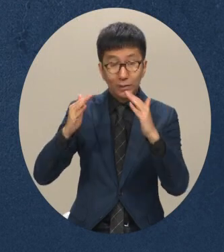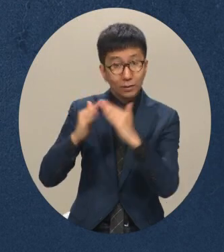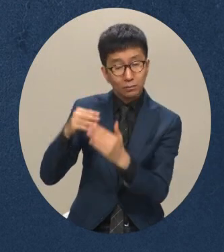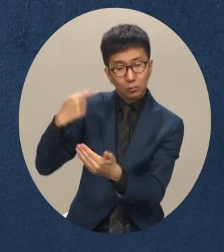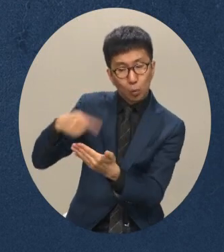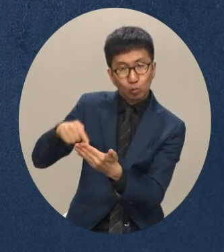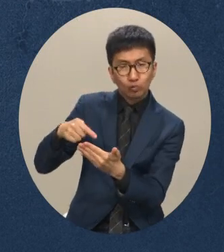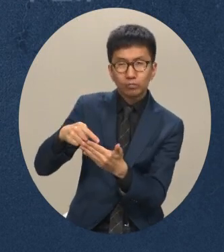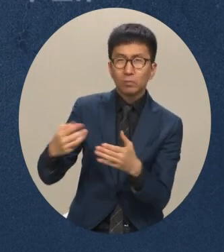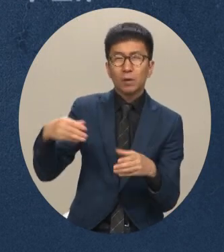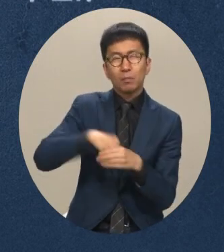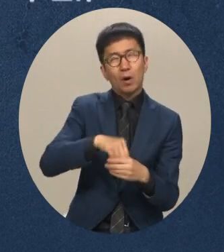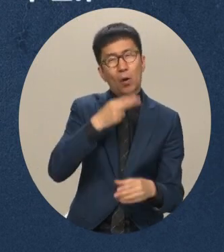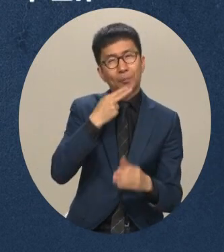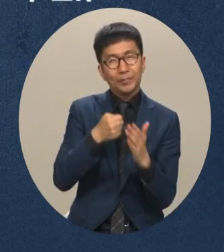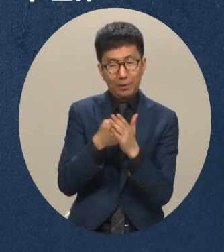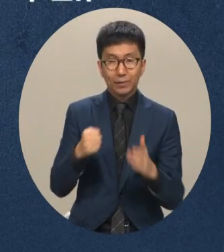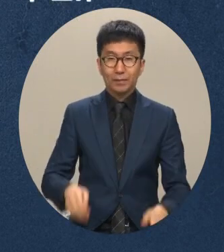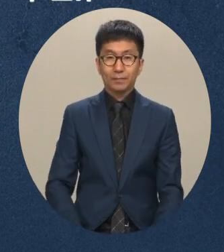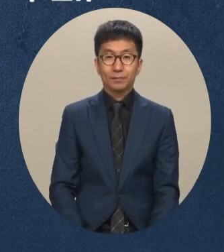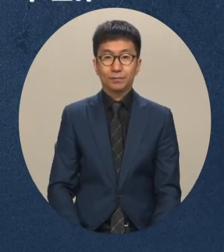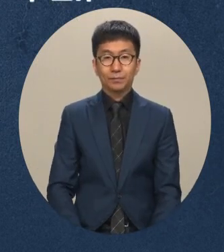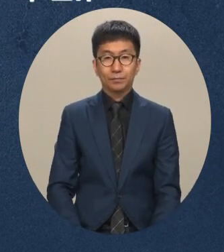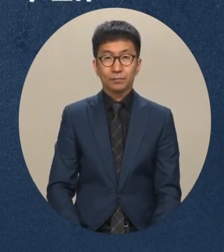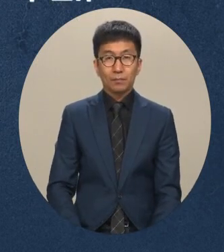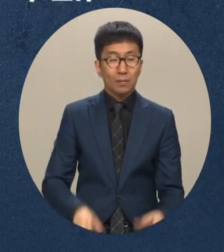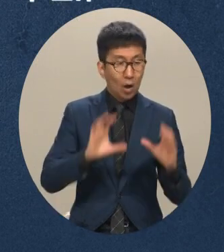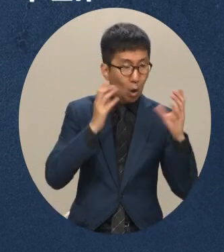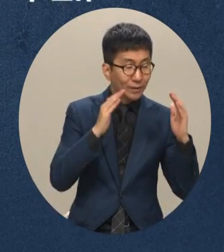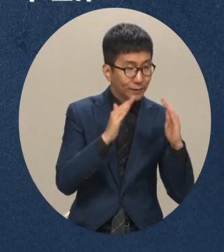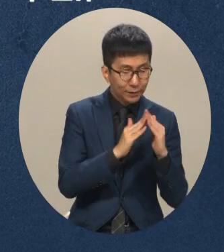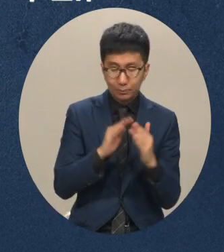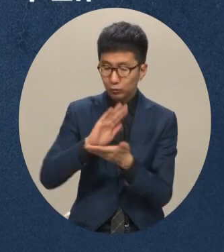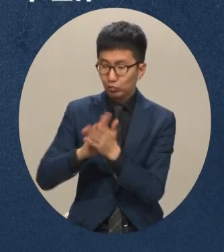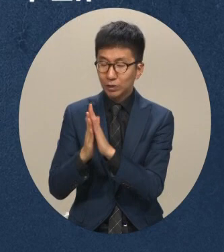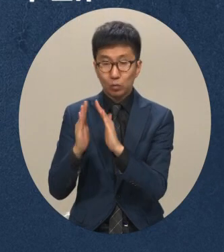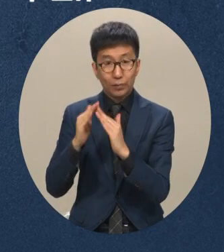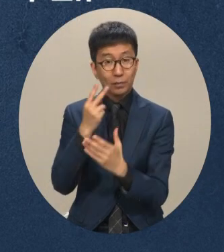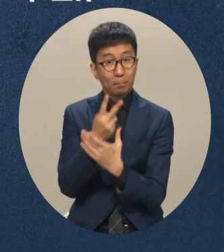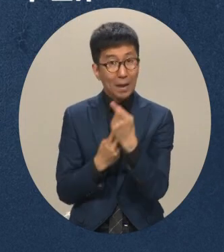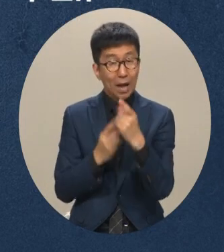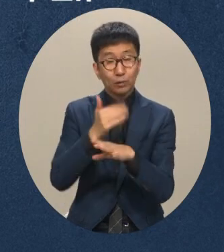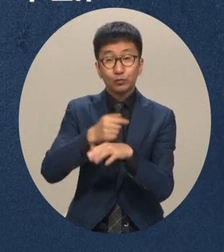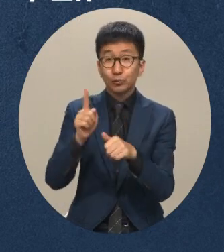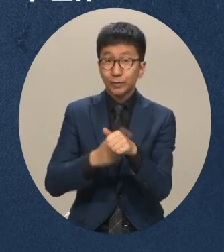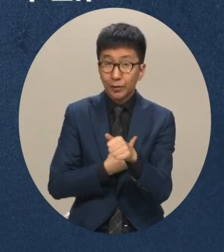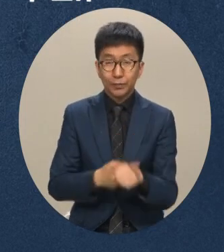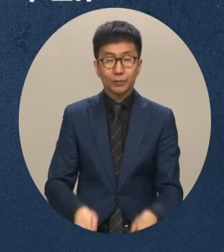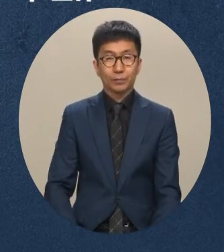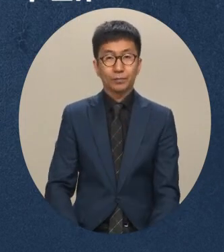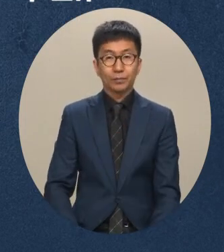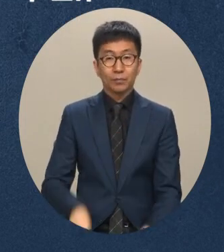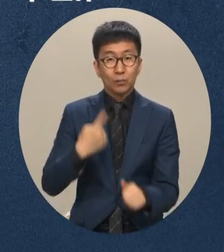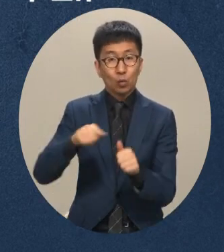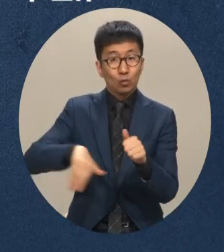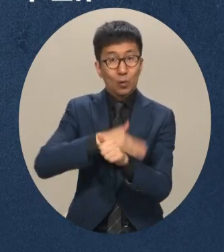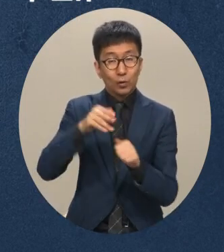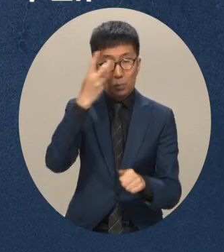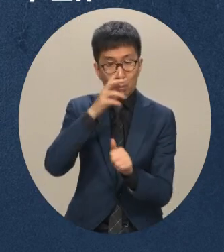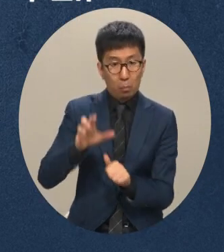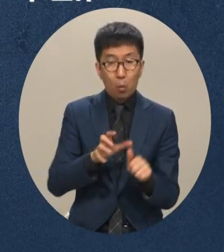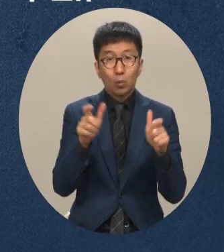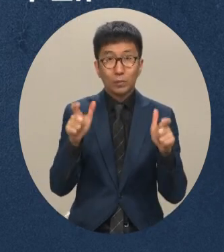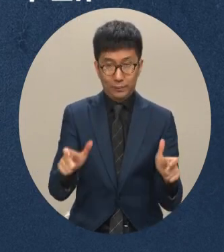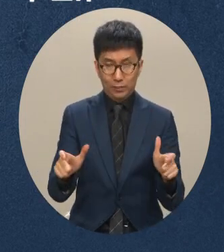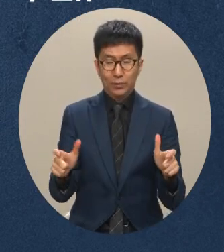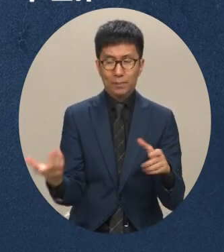없기 때문입니다 교육부는 다만 유보 통합이 이루어져 가칭 영류 학교로 통합되면 교육환경 보호 구역에서 포괄할